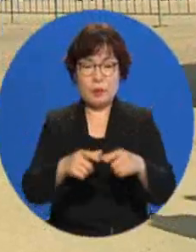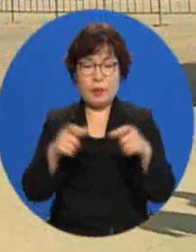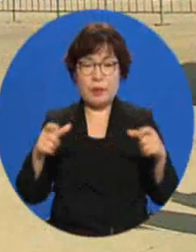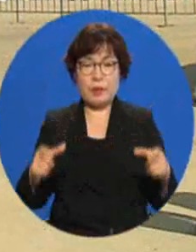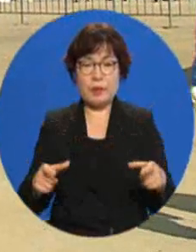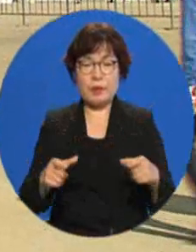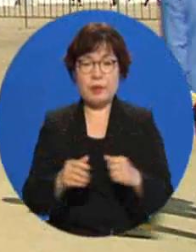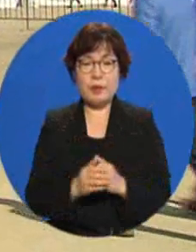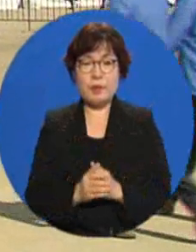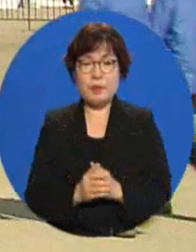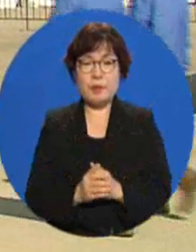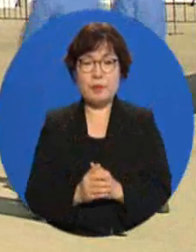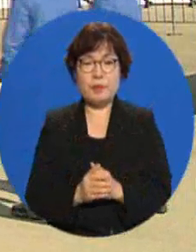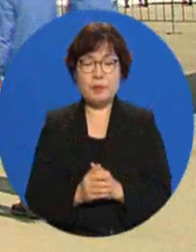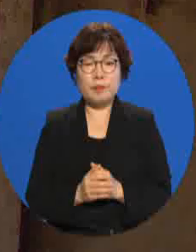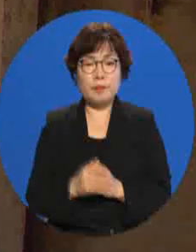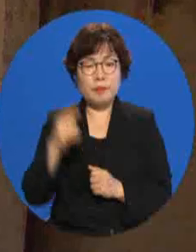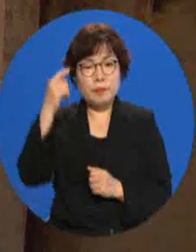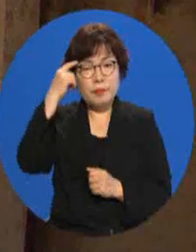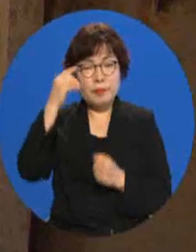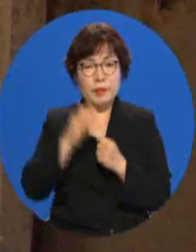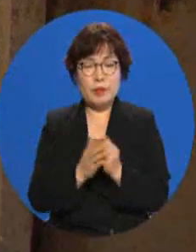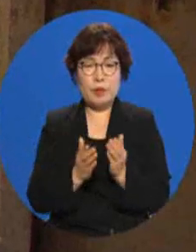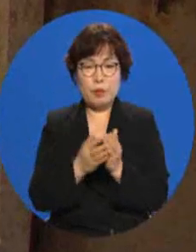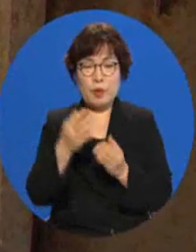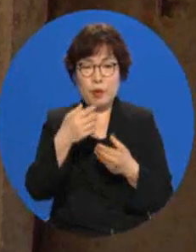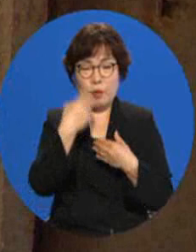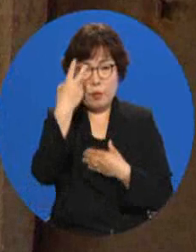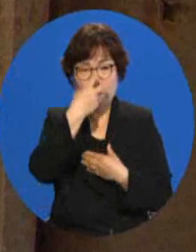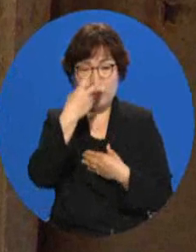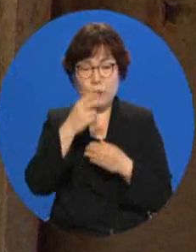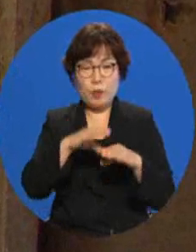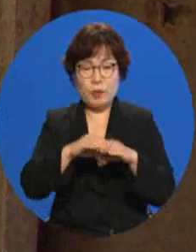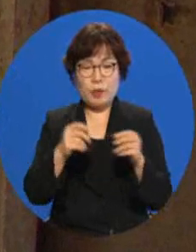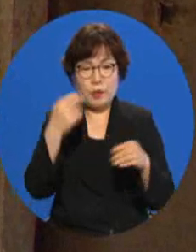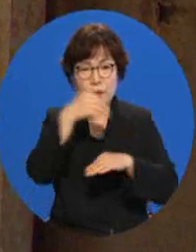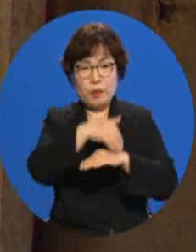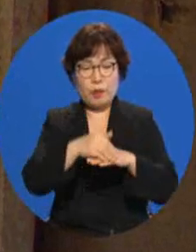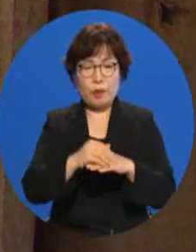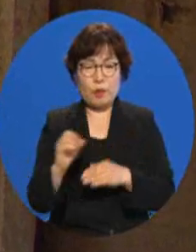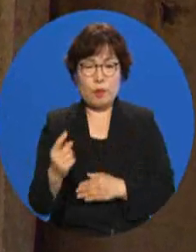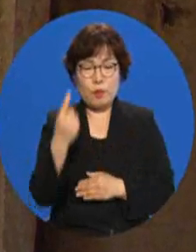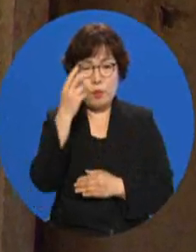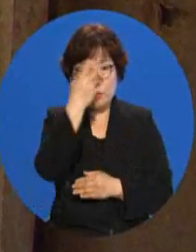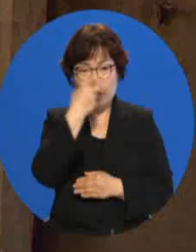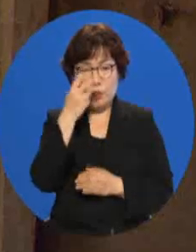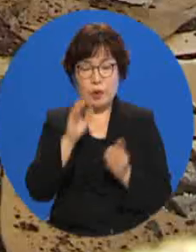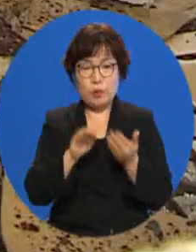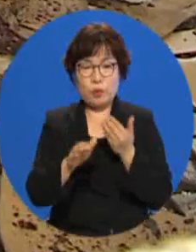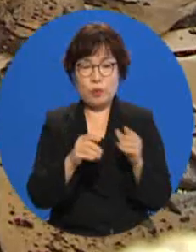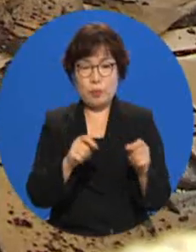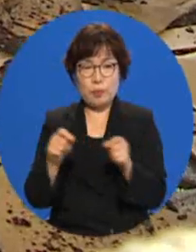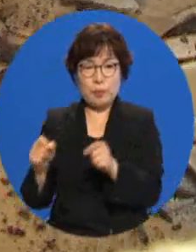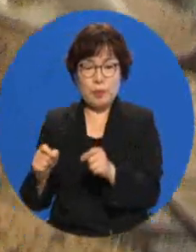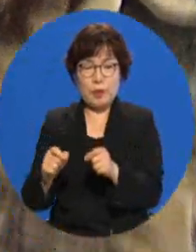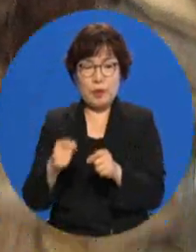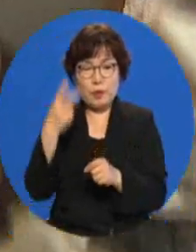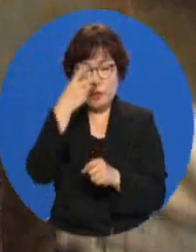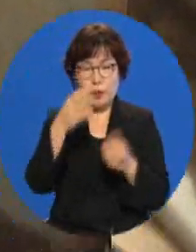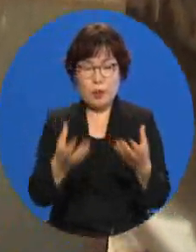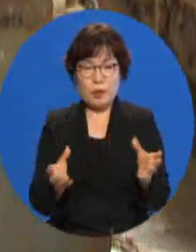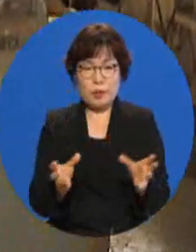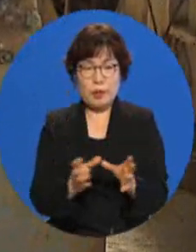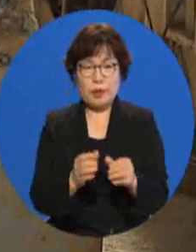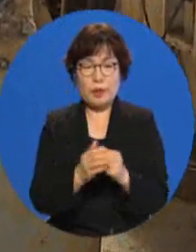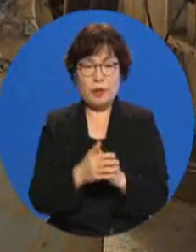확대합니다. 이 같은 조치는 선체 보존과 처리 계획이 사고 원인 조사 이후로 미뤄지면서 특조위 연장